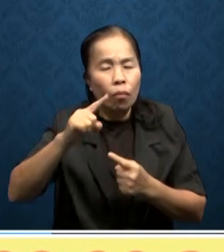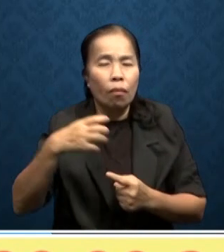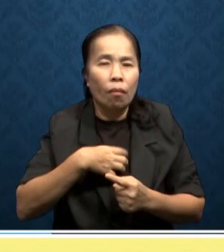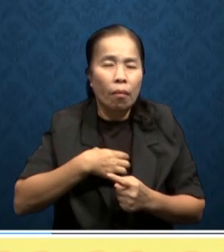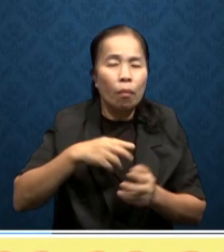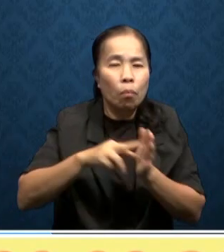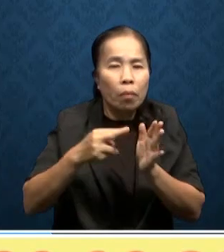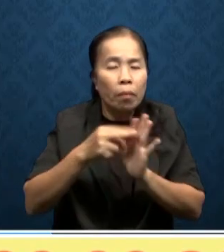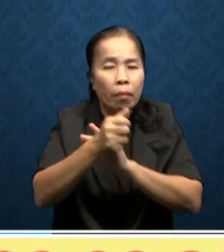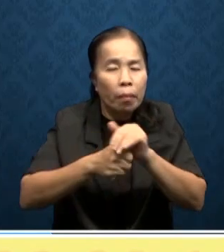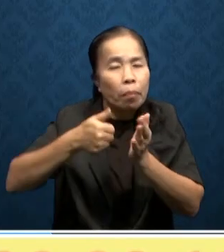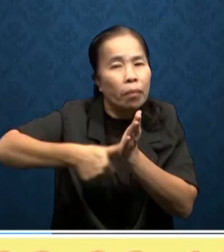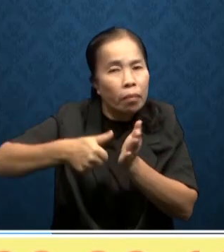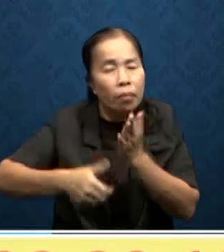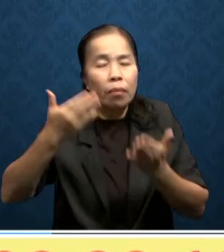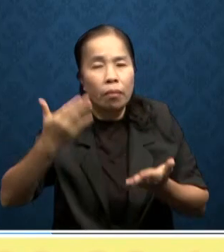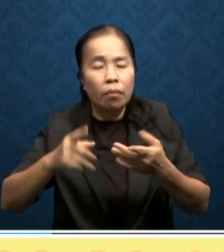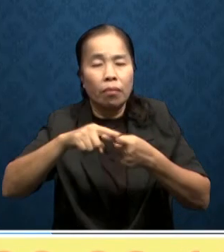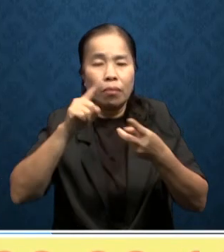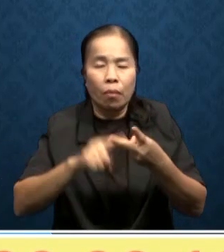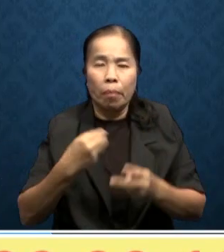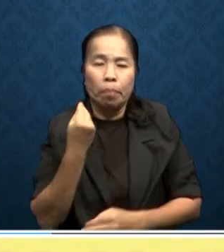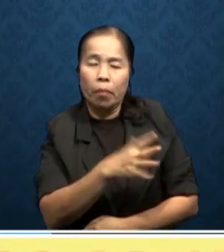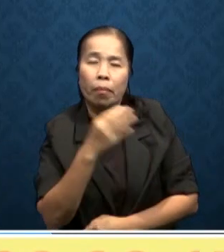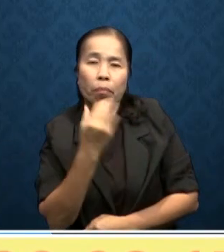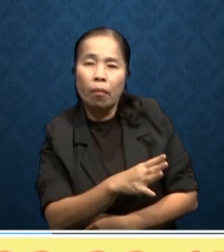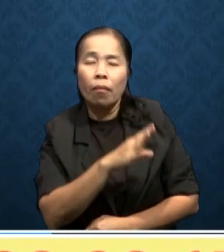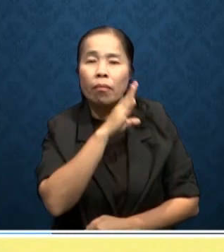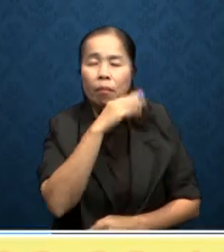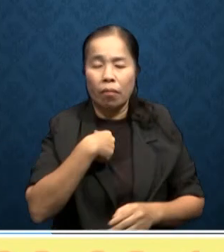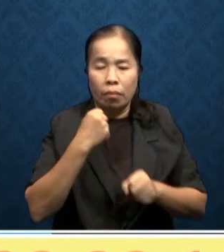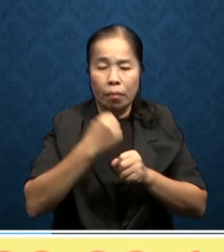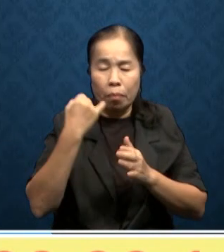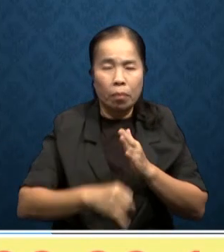งต่มา ที่ น